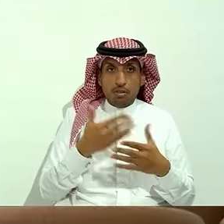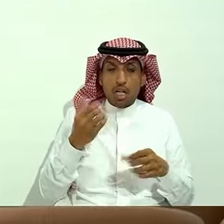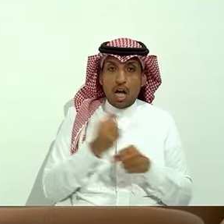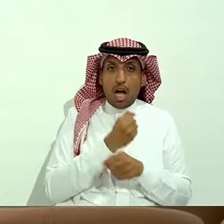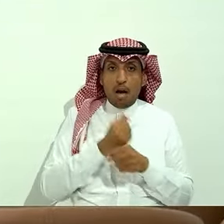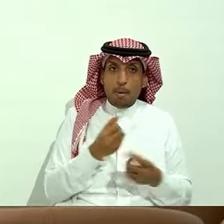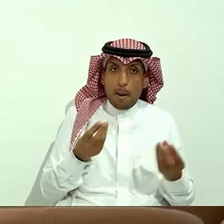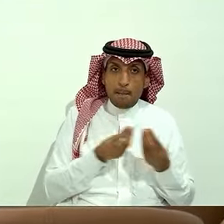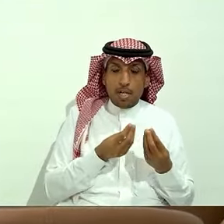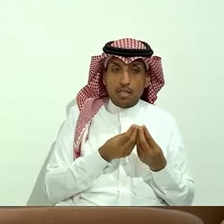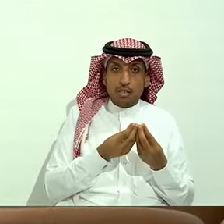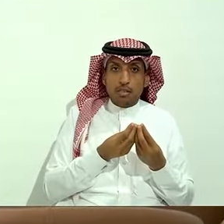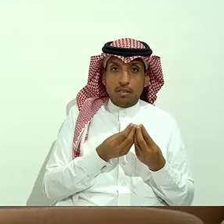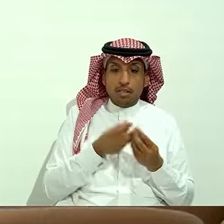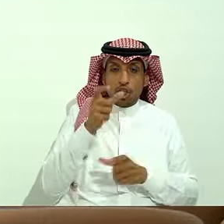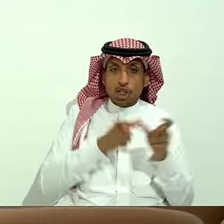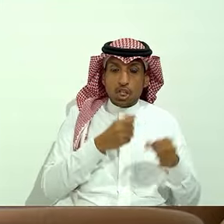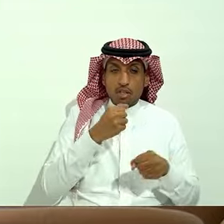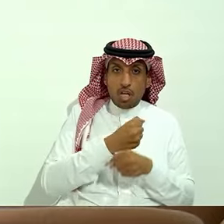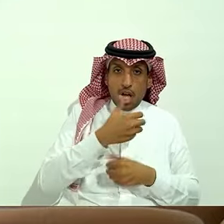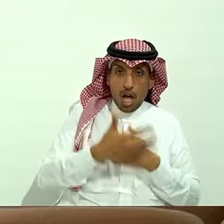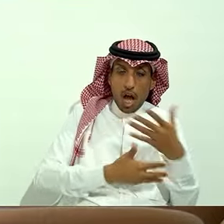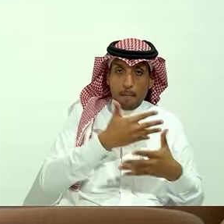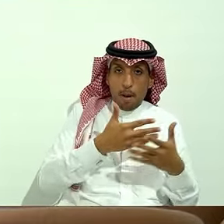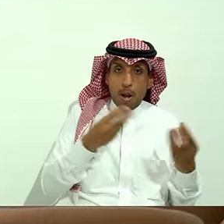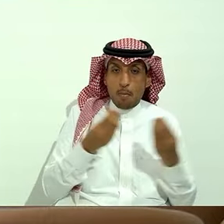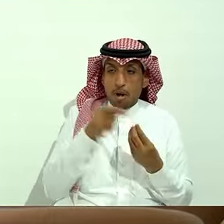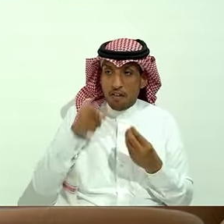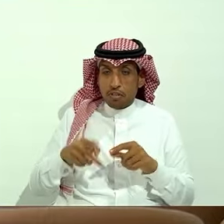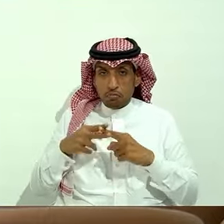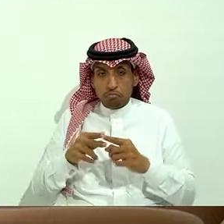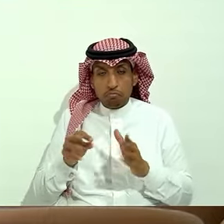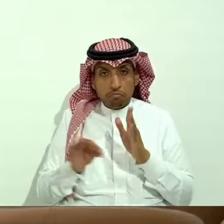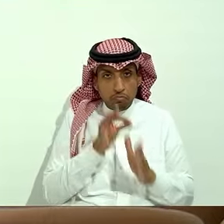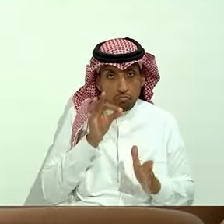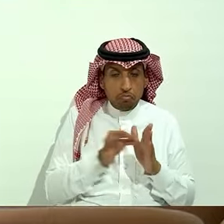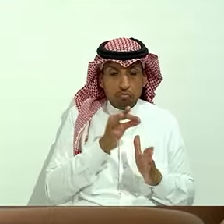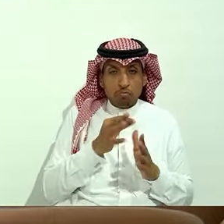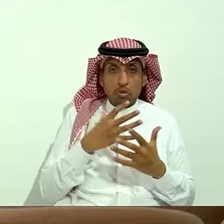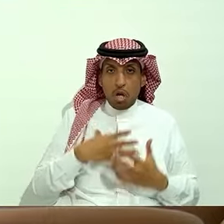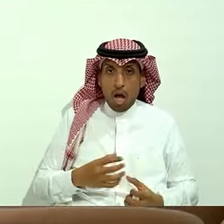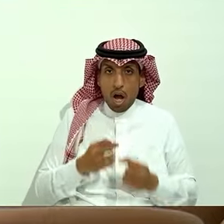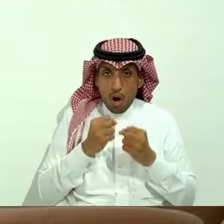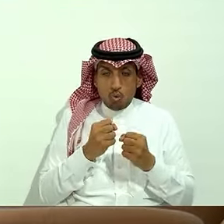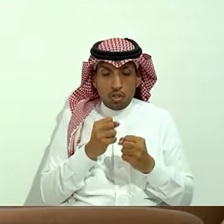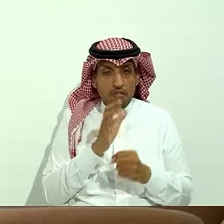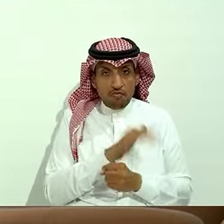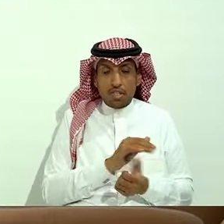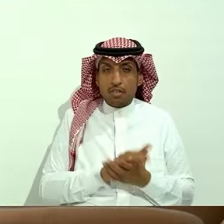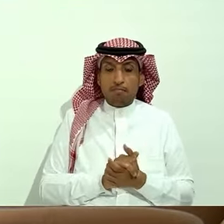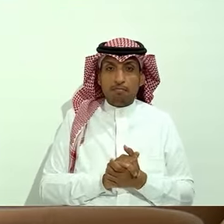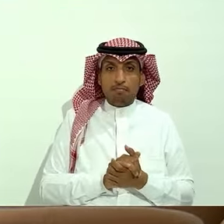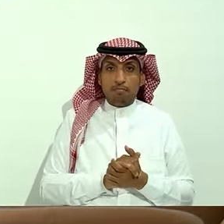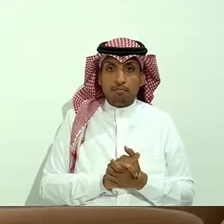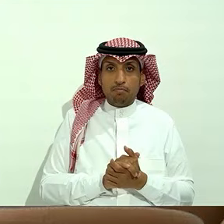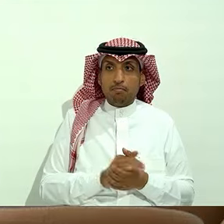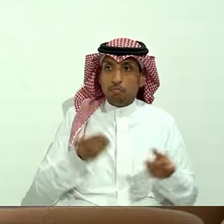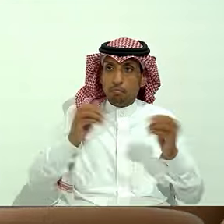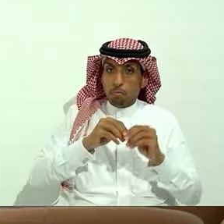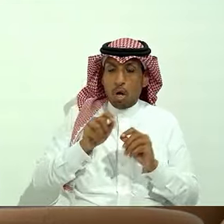يتعلموا، وجود المهنيين اللي هم موجودين يقدروا يخيطوا، الإمكانيات الموجودة المتاحة، وجد